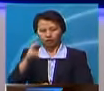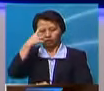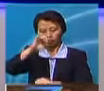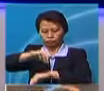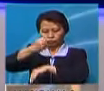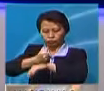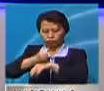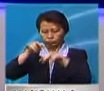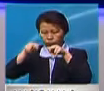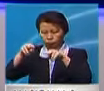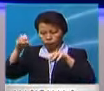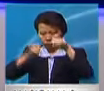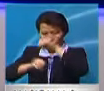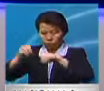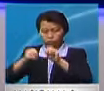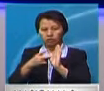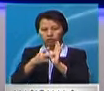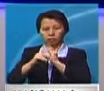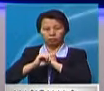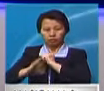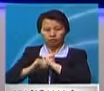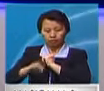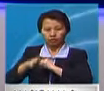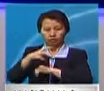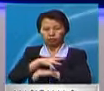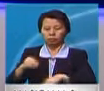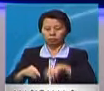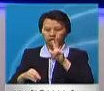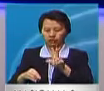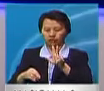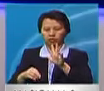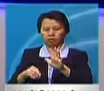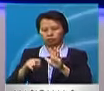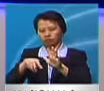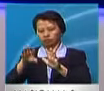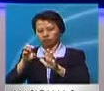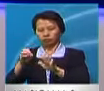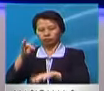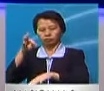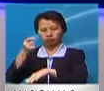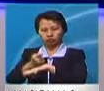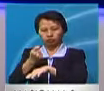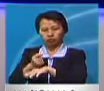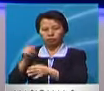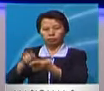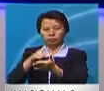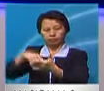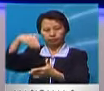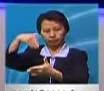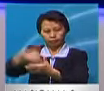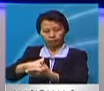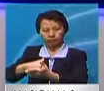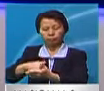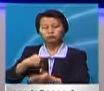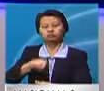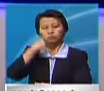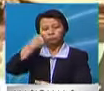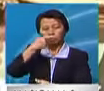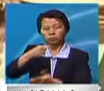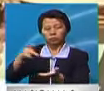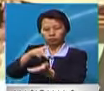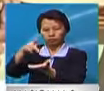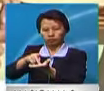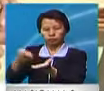bagi memantau aktiviti kempen di bahagian itu. Selain 594 orang petugas pilihan raya, Datuk Seri Muhammad Hashim berkata